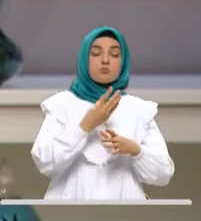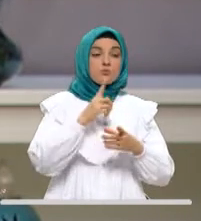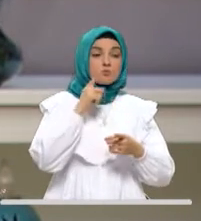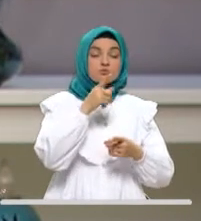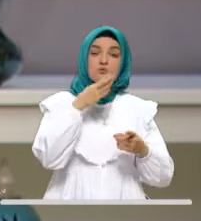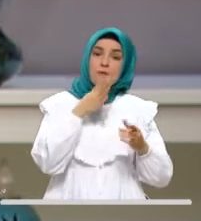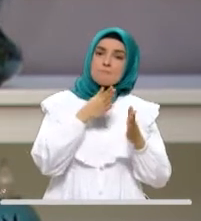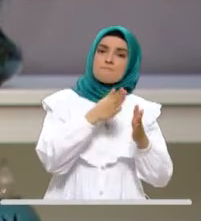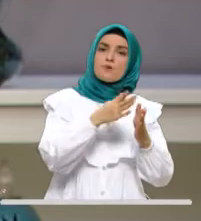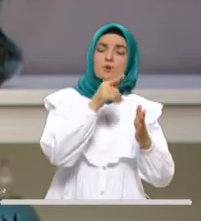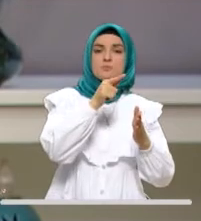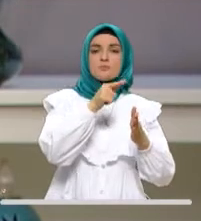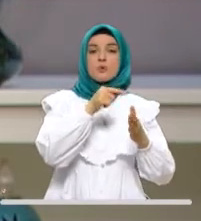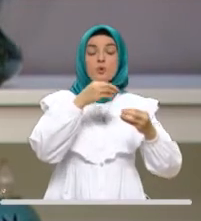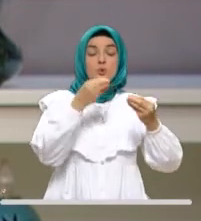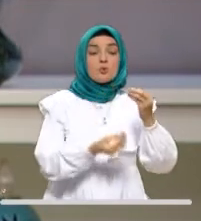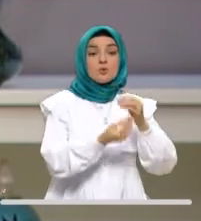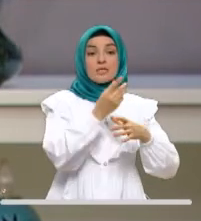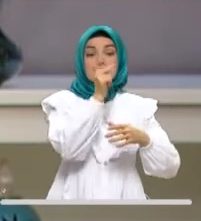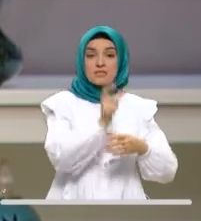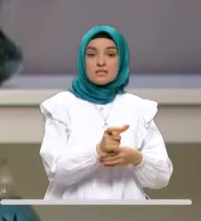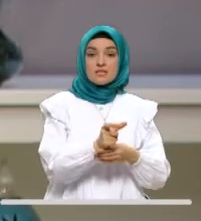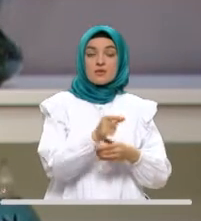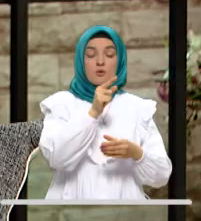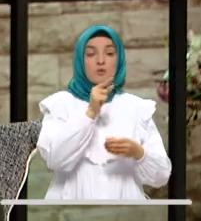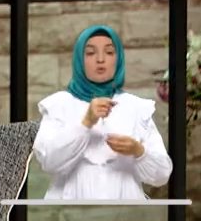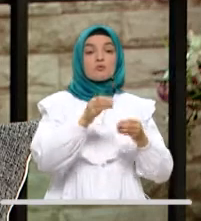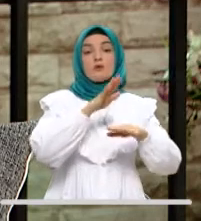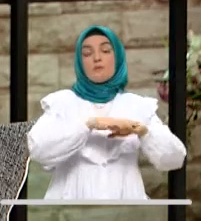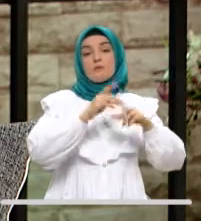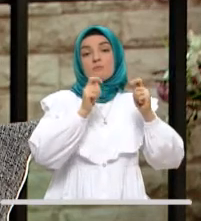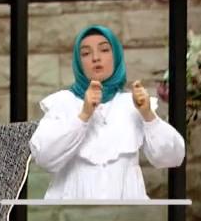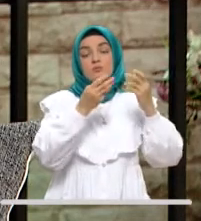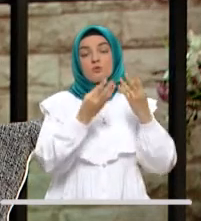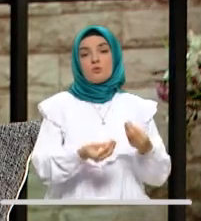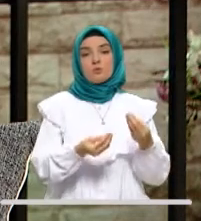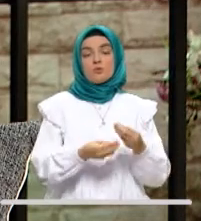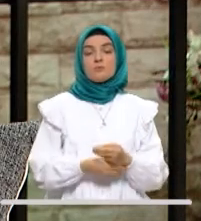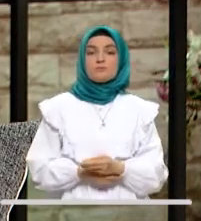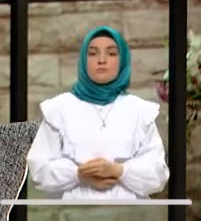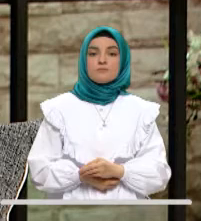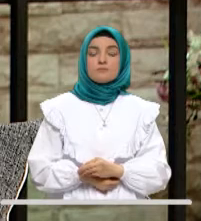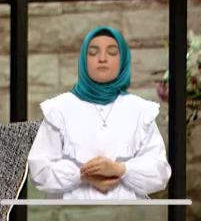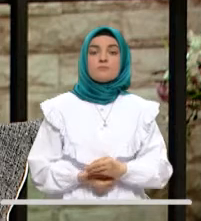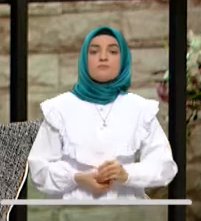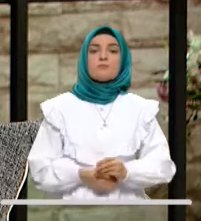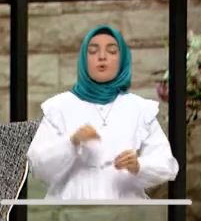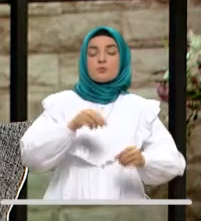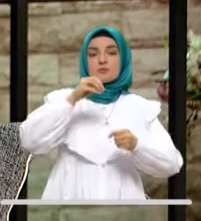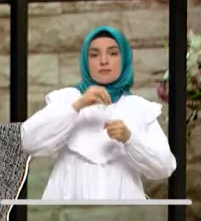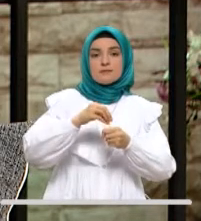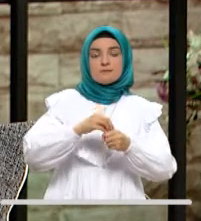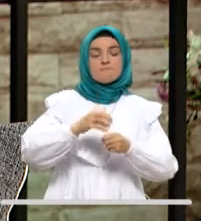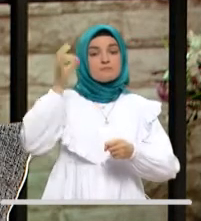mecburen, kesinlikle, daha doğalına gitmek zorunda kalıyorlar zannediyorum. Müşterisine hitap etmek zorunda. O açıdan bilinç düzeyi